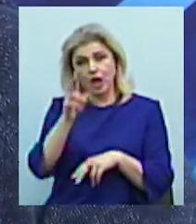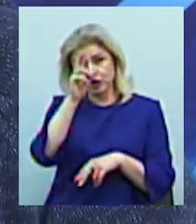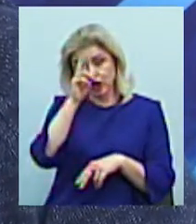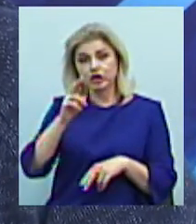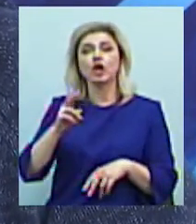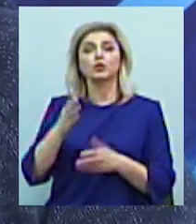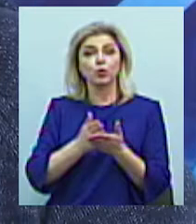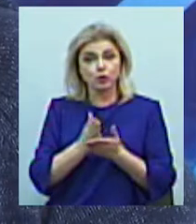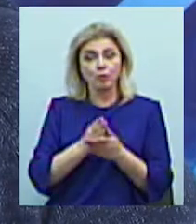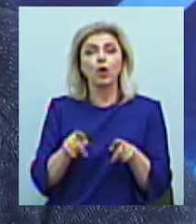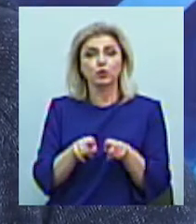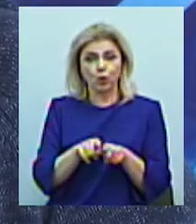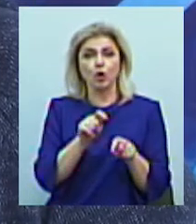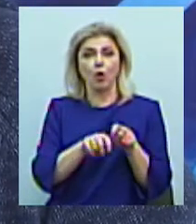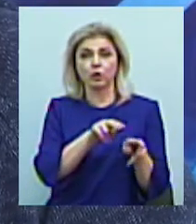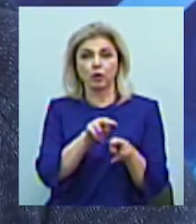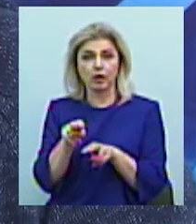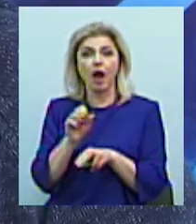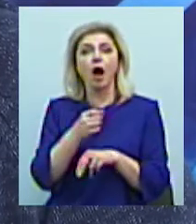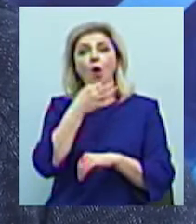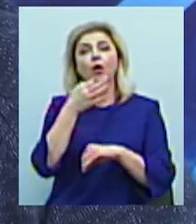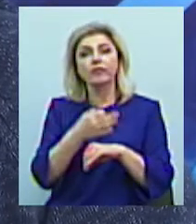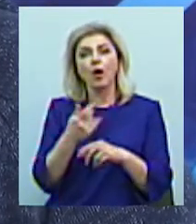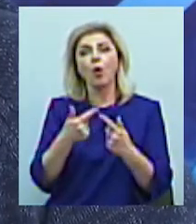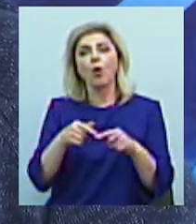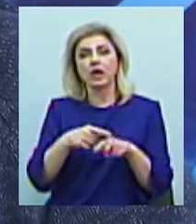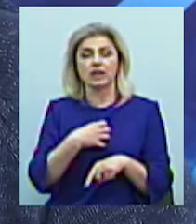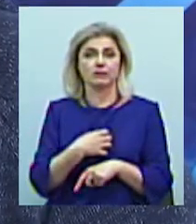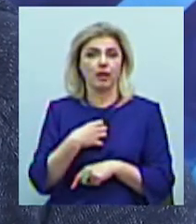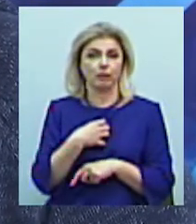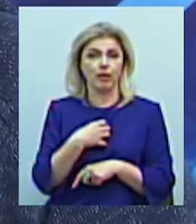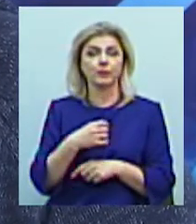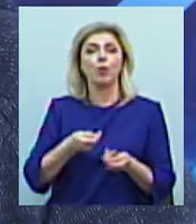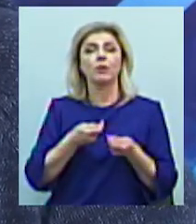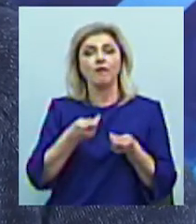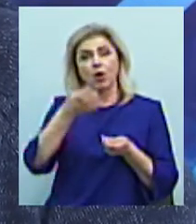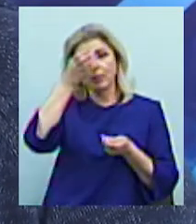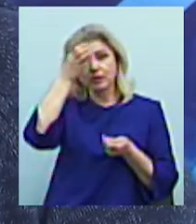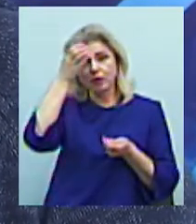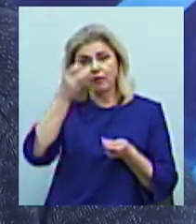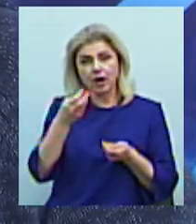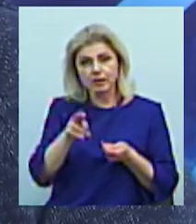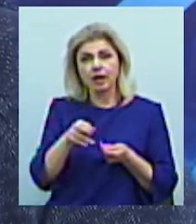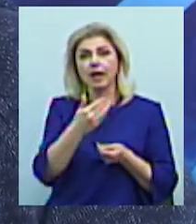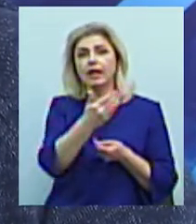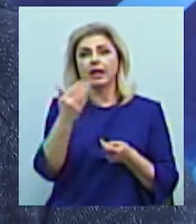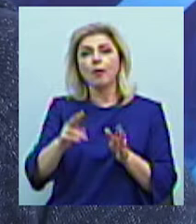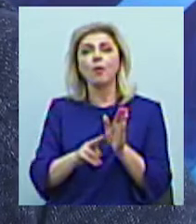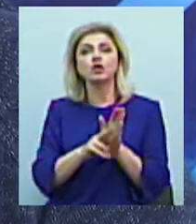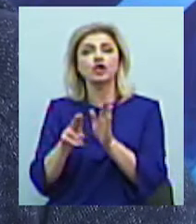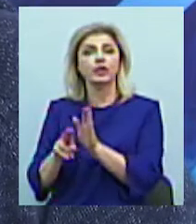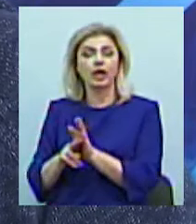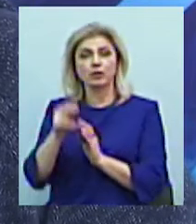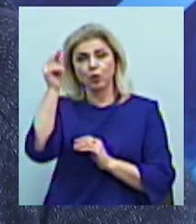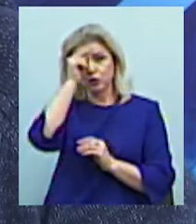Держспоживслужба тоже контролирует. Вот ответственные – это органы исполнительной власти. Управление образования, их непосредственное подчинение,